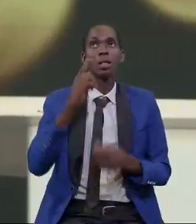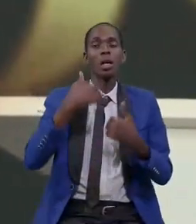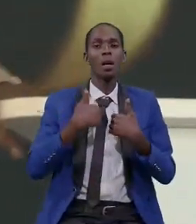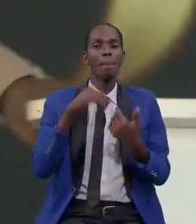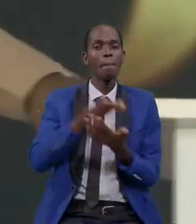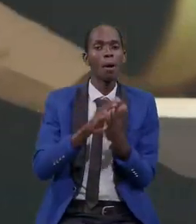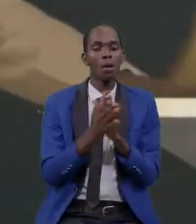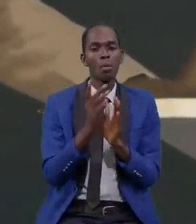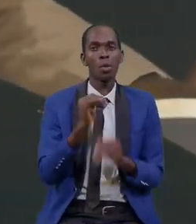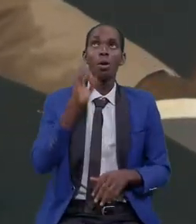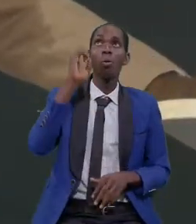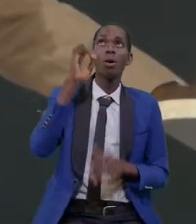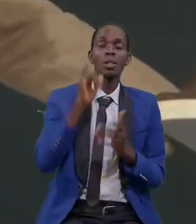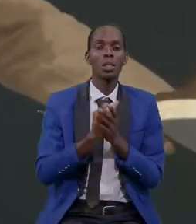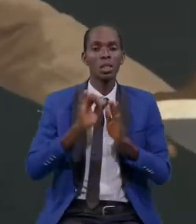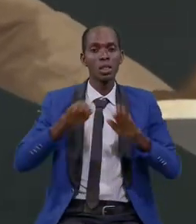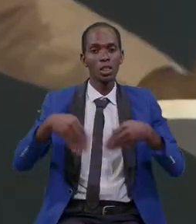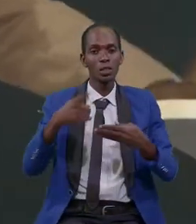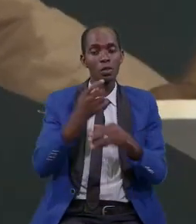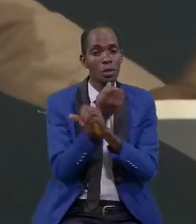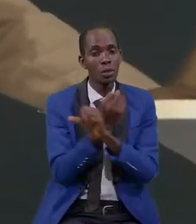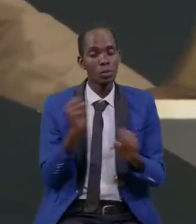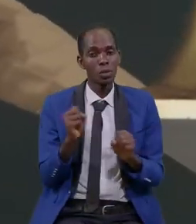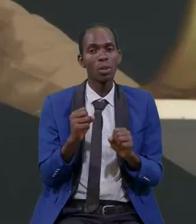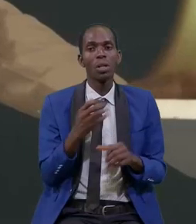Et c'est lui qui te donne le salut,